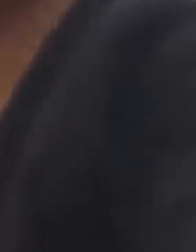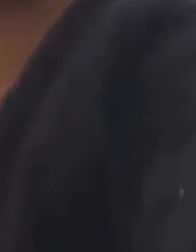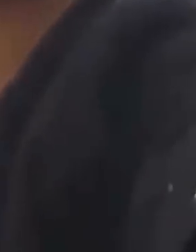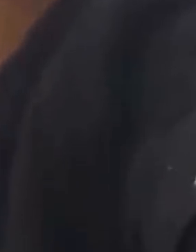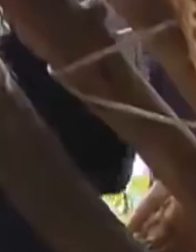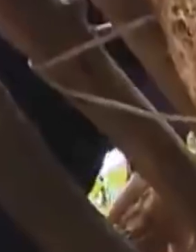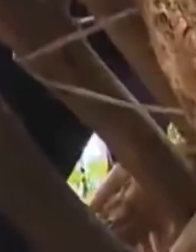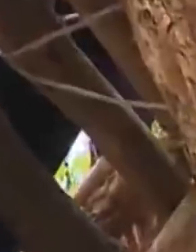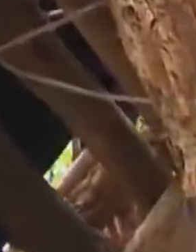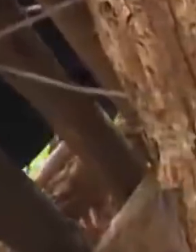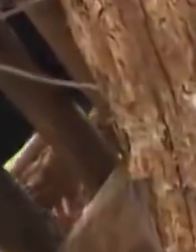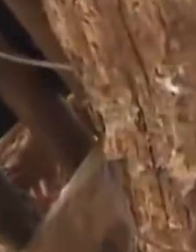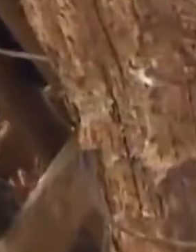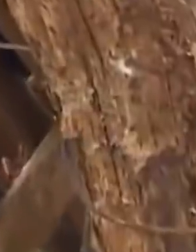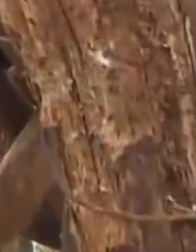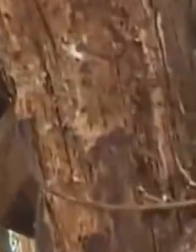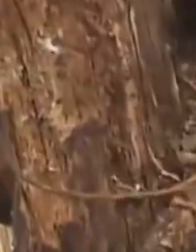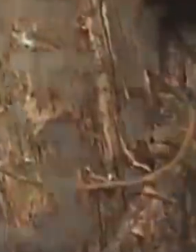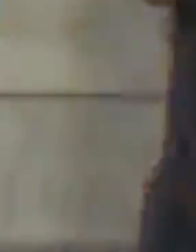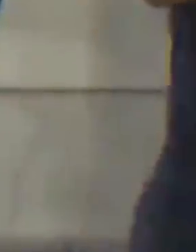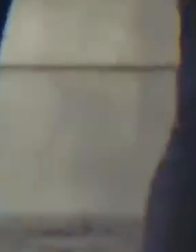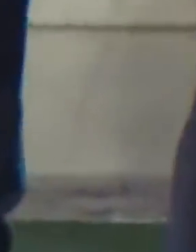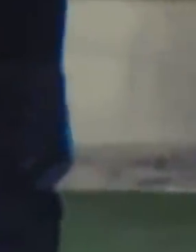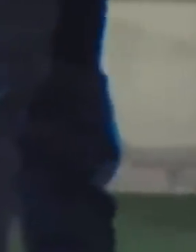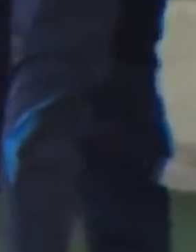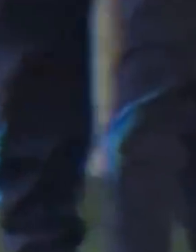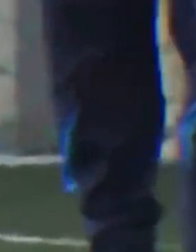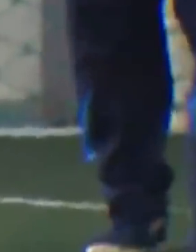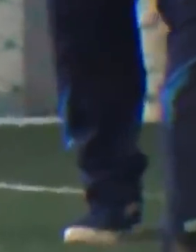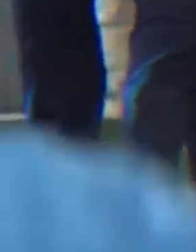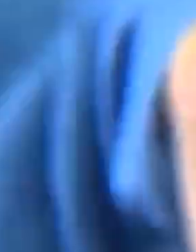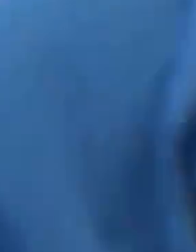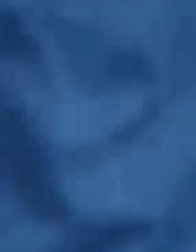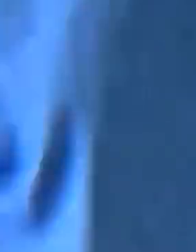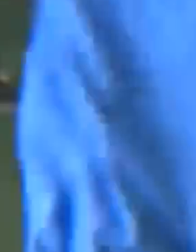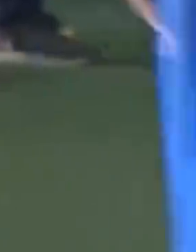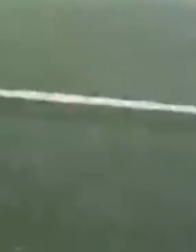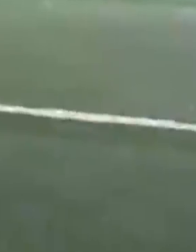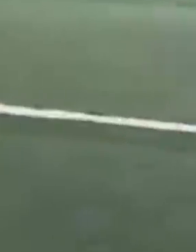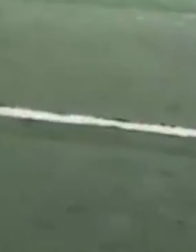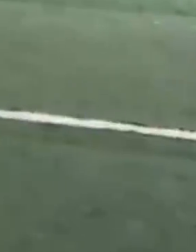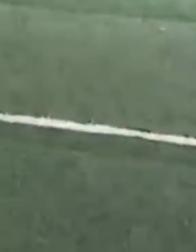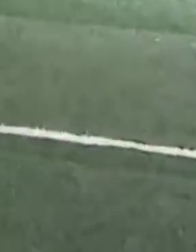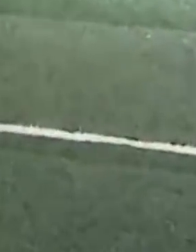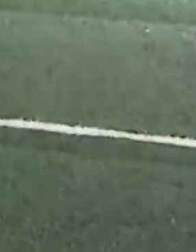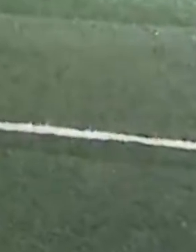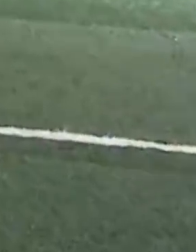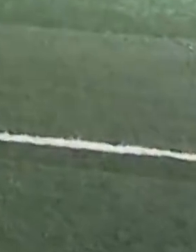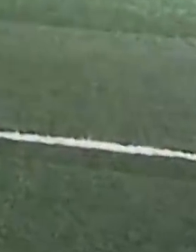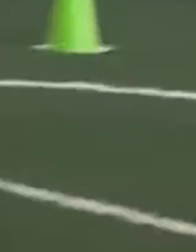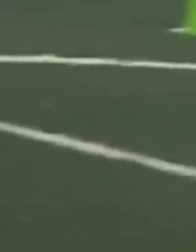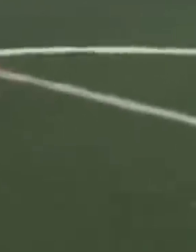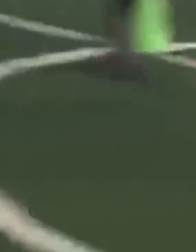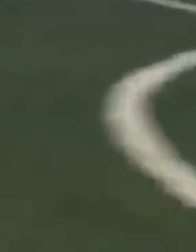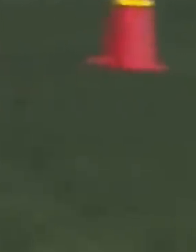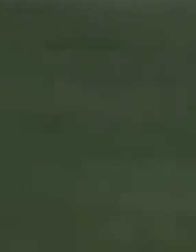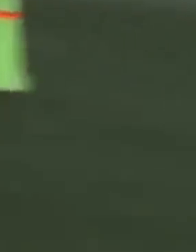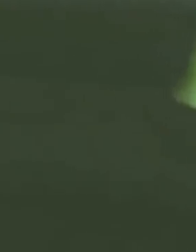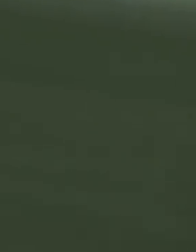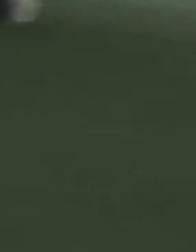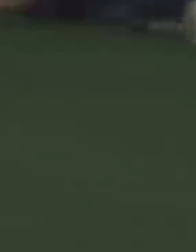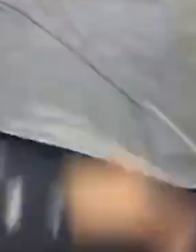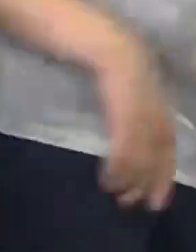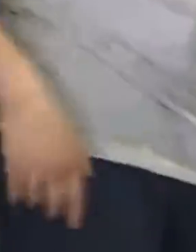체구에도 나무 위를 능숙하게 오릅니다. 달리기 시합에서도 머리 하나 이상이 더 큰 또래 친구들에게 결코 뒤지지